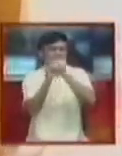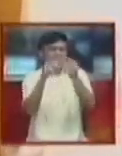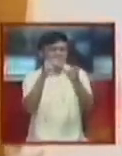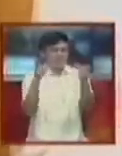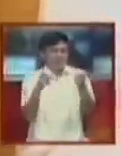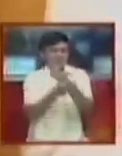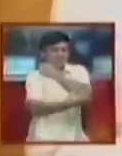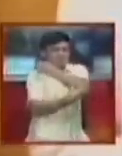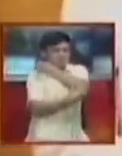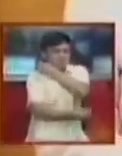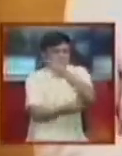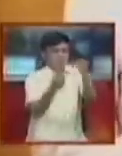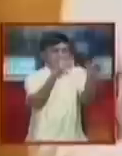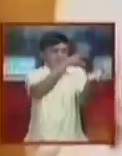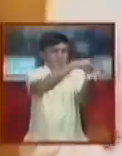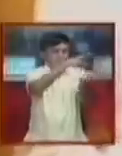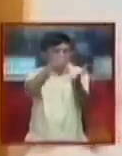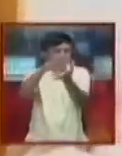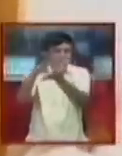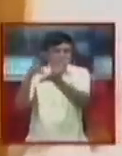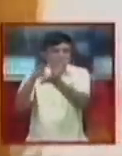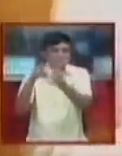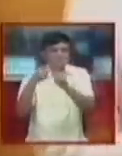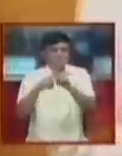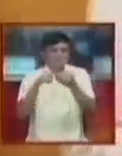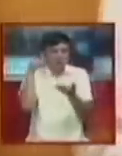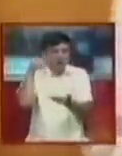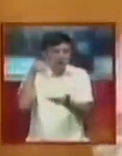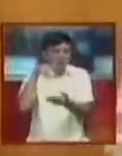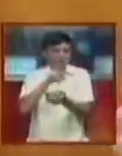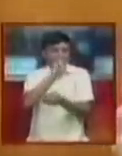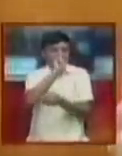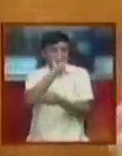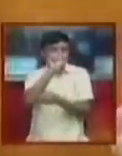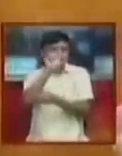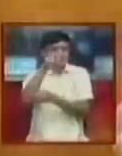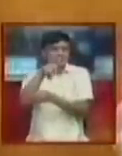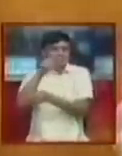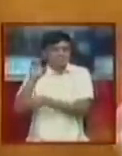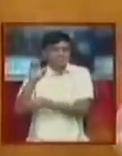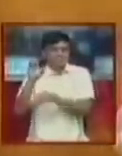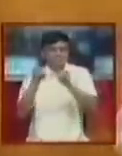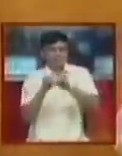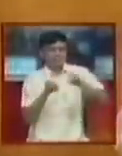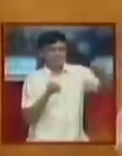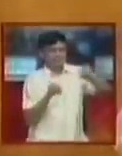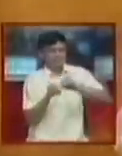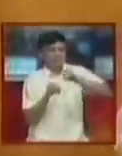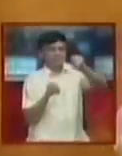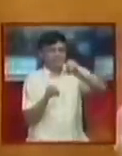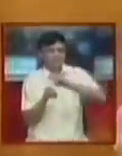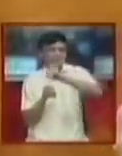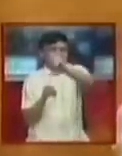at munisipyo ayon sa pag-aaral ng National Anti-Poverty Commission.